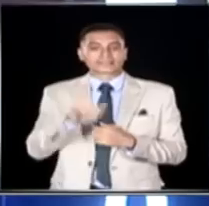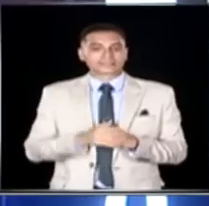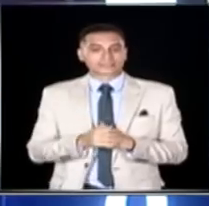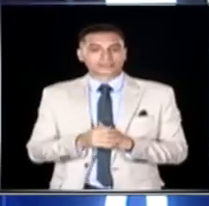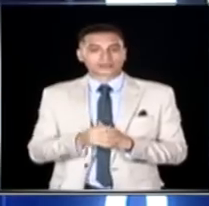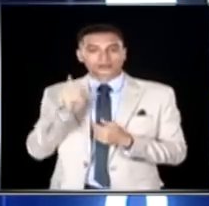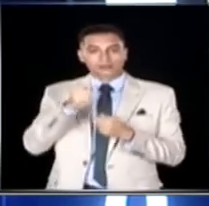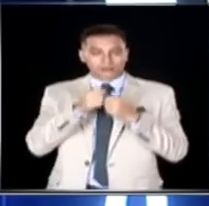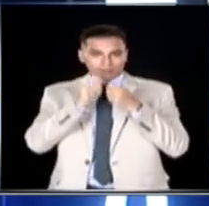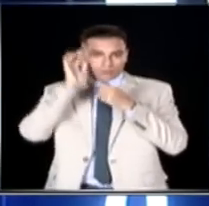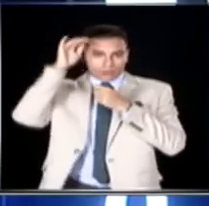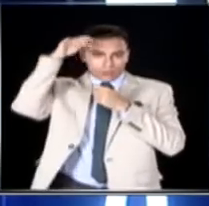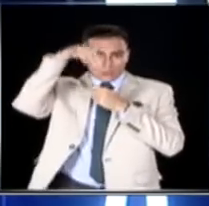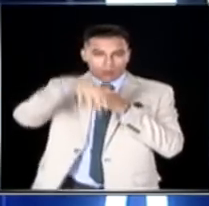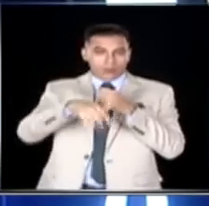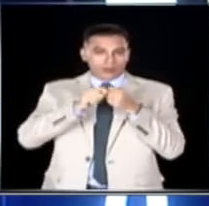يصل العمق